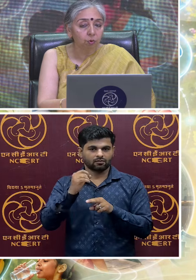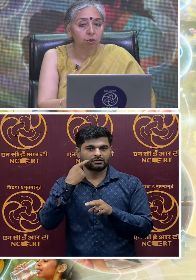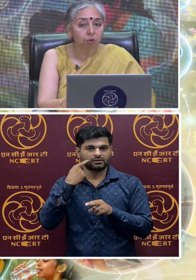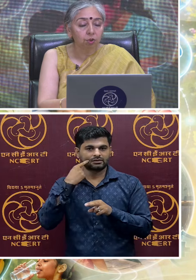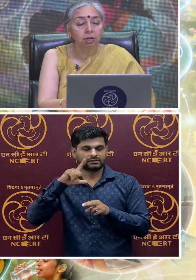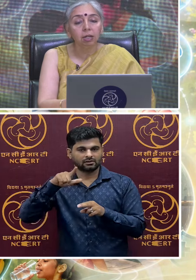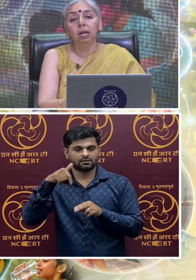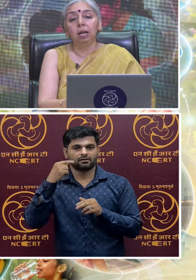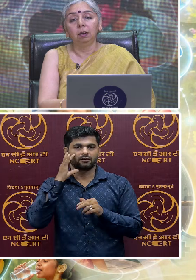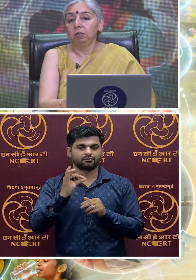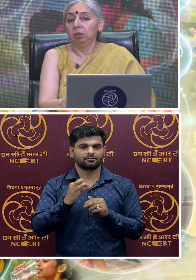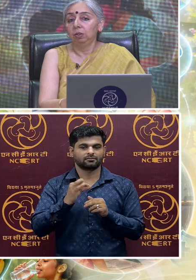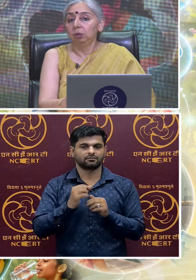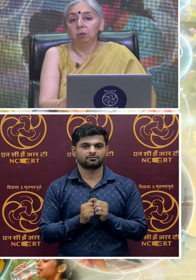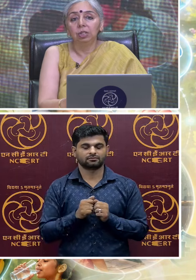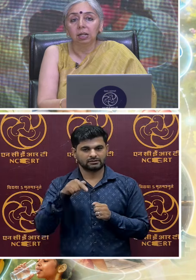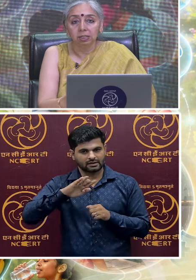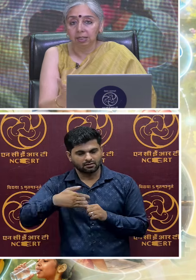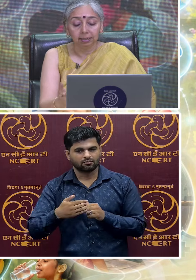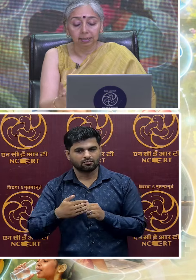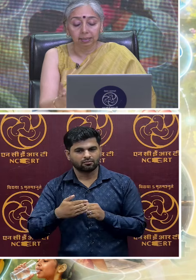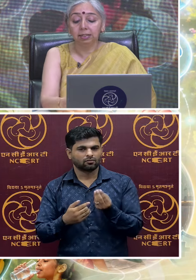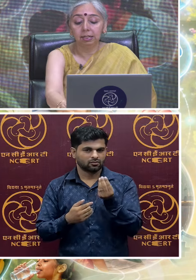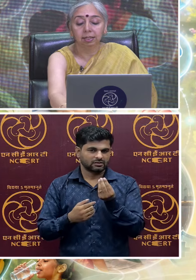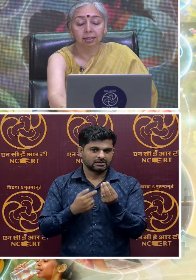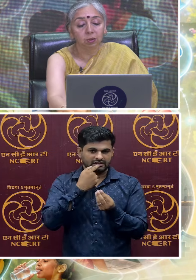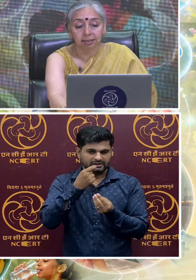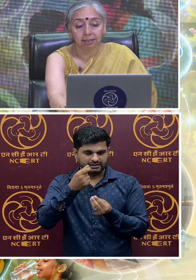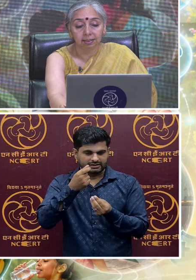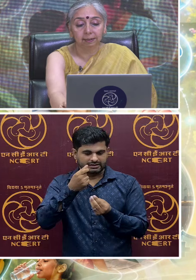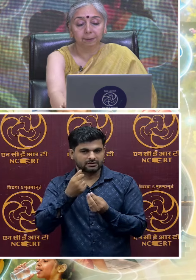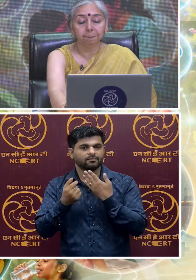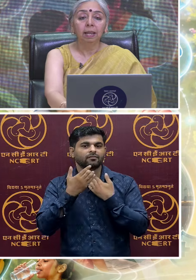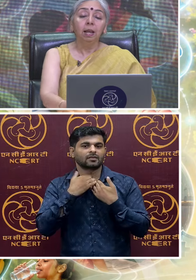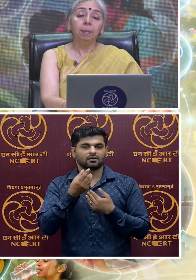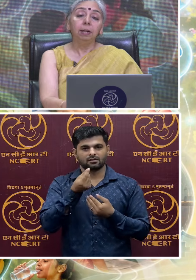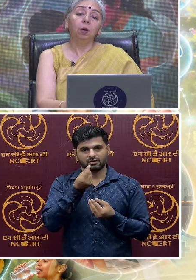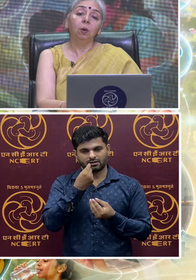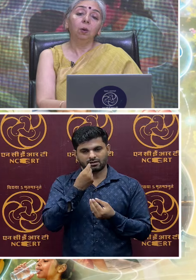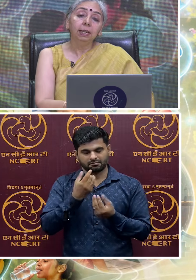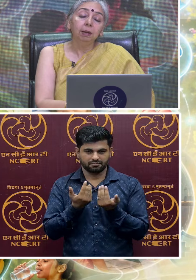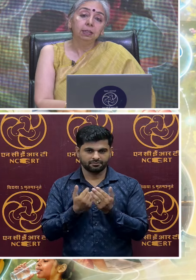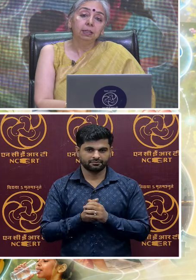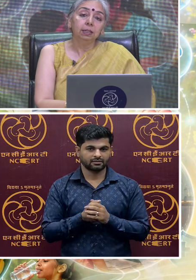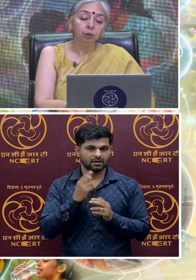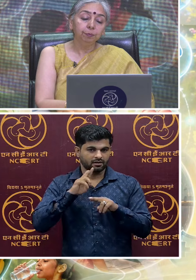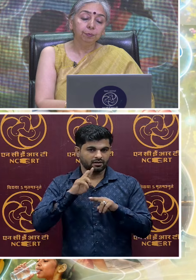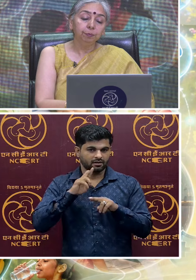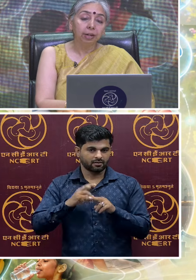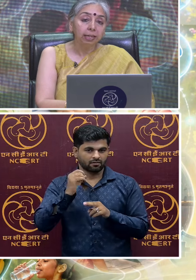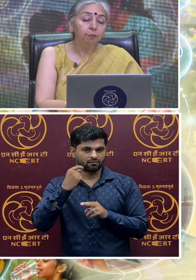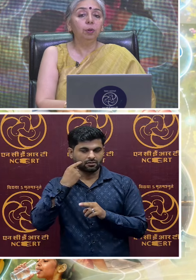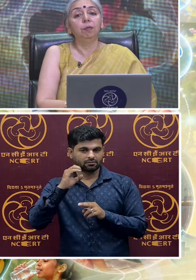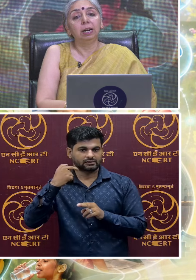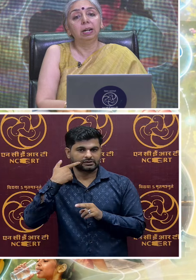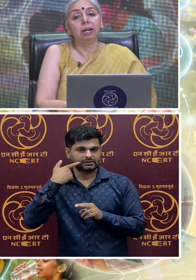राइट प्रोपोर्शन में, एंड थोड़ी बहुत चीनी खाना चाहते हैं तो खा सकते हैं। बट ऑयल की बात अगर करें तो